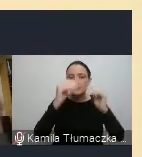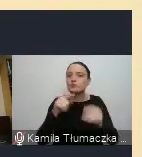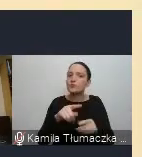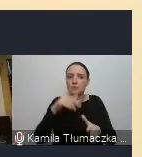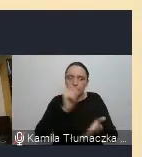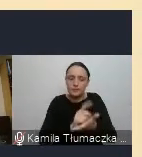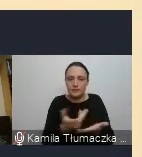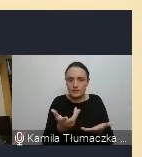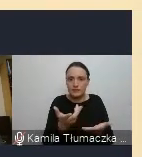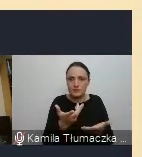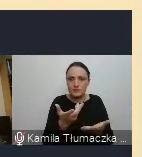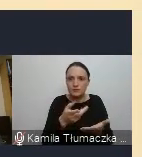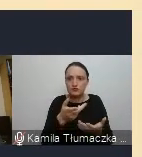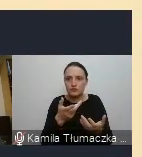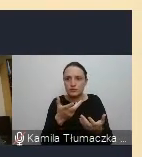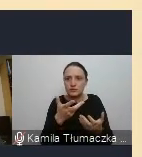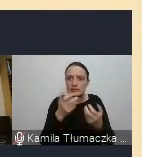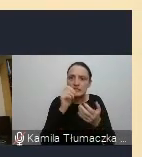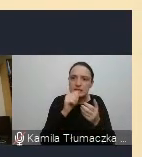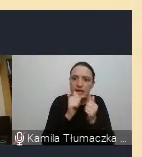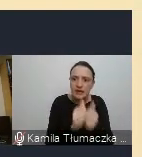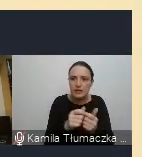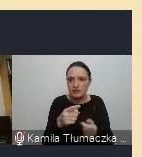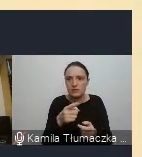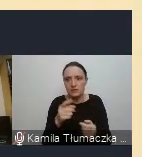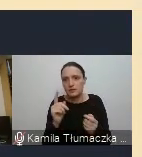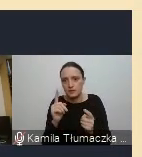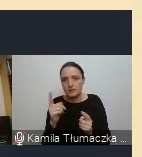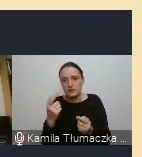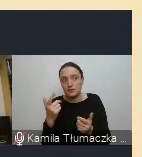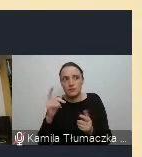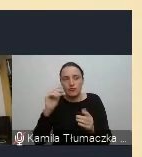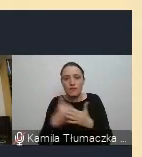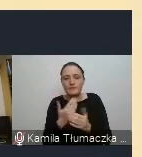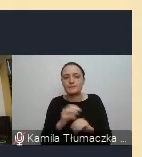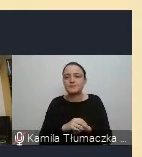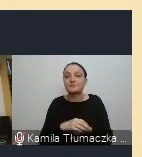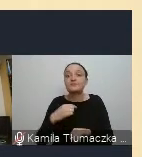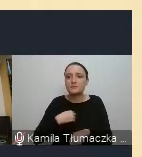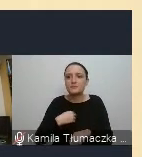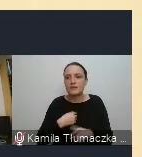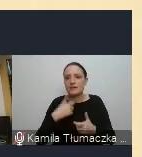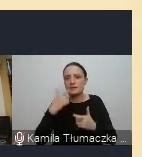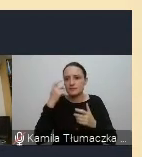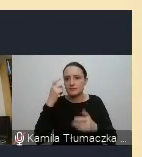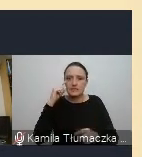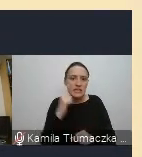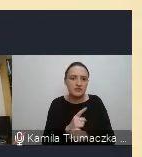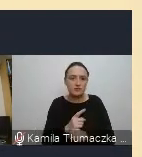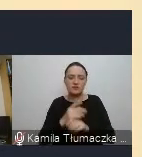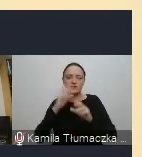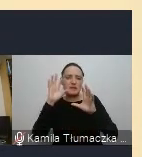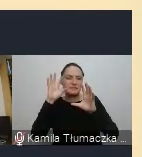tym zadaniom, które nagle zostały przede mną postawione. Postanowiłam rzucić się w wir